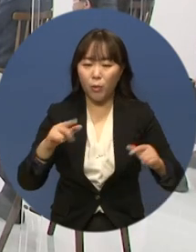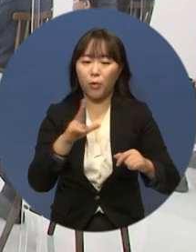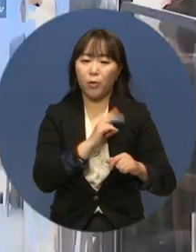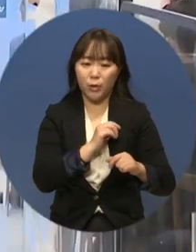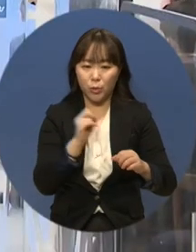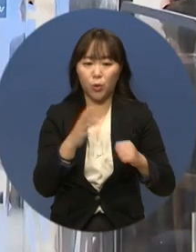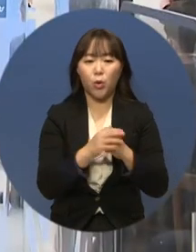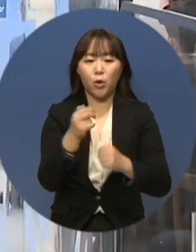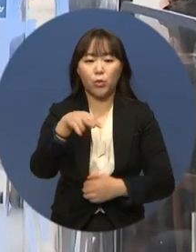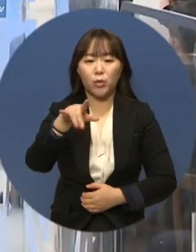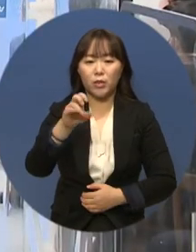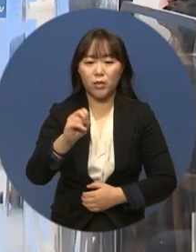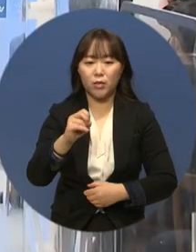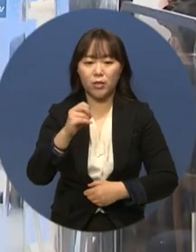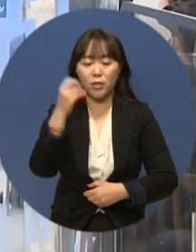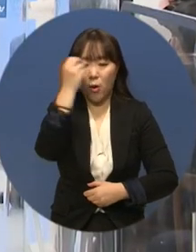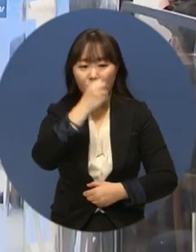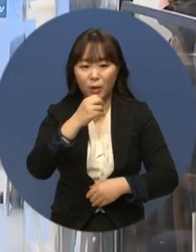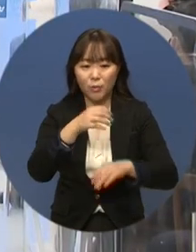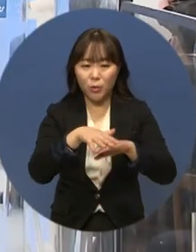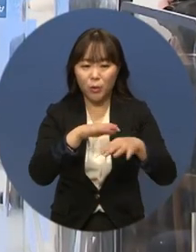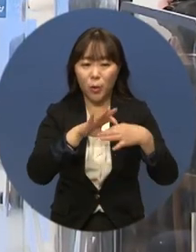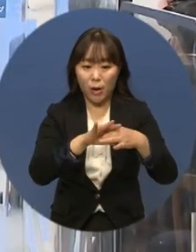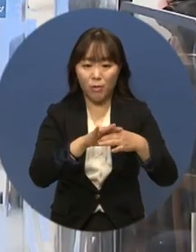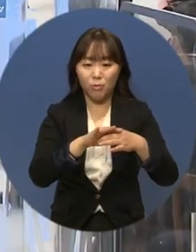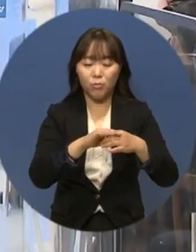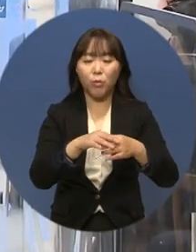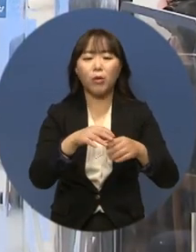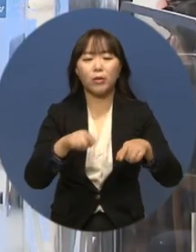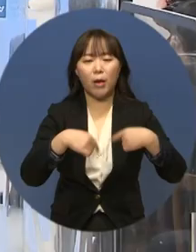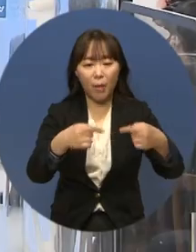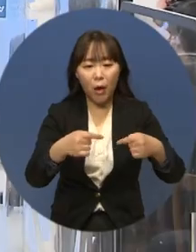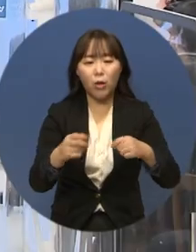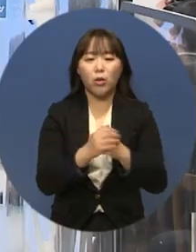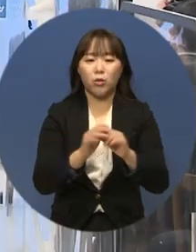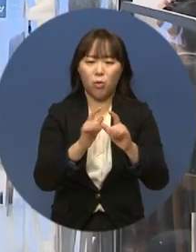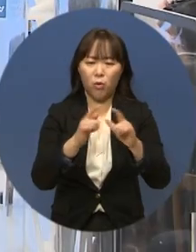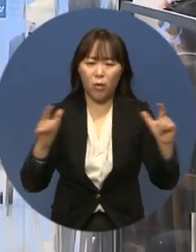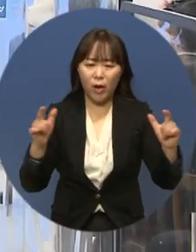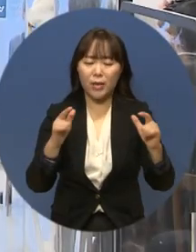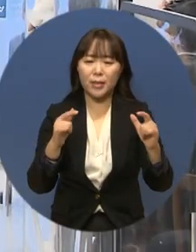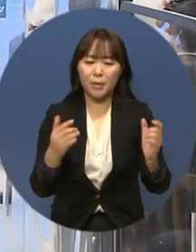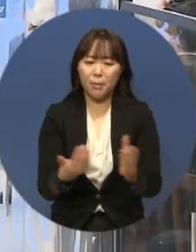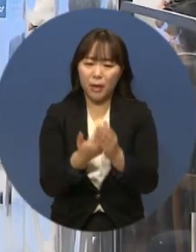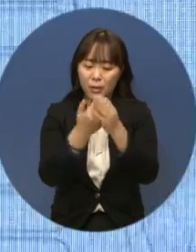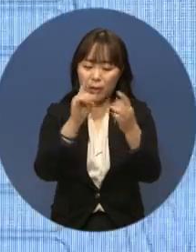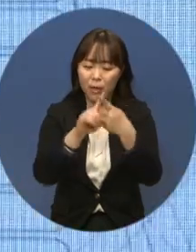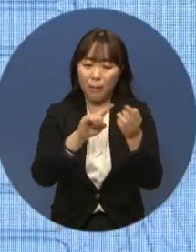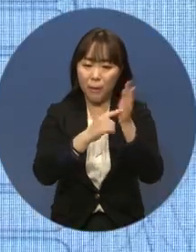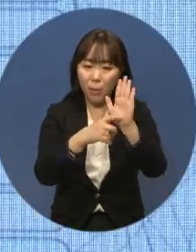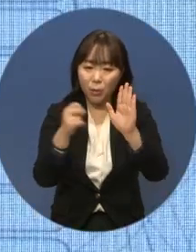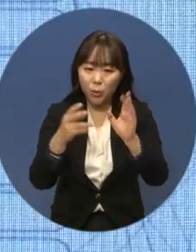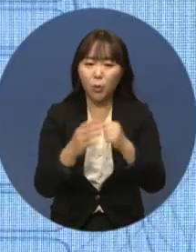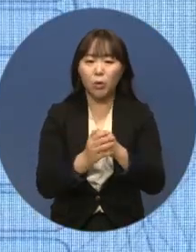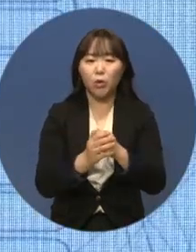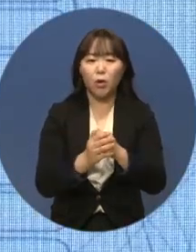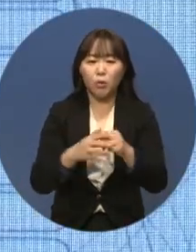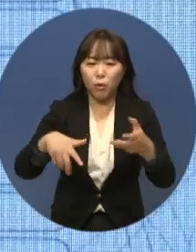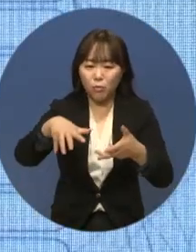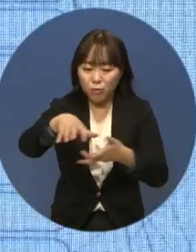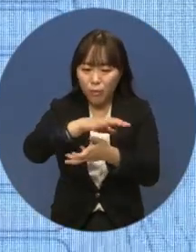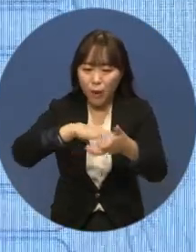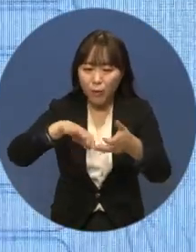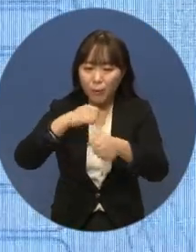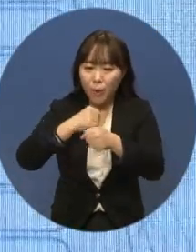황정모 대표 등이 참석했으며 개원식 선포와 국가 탄소 융복합 발전 전략 발표, 탄소 소재 융복합